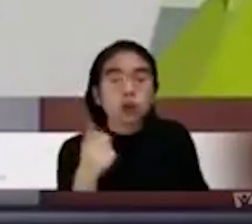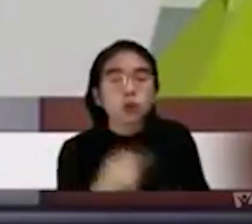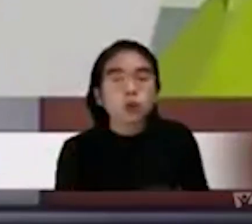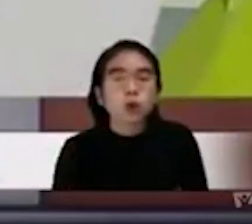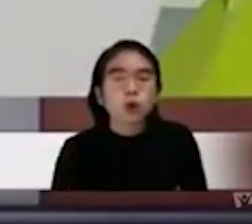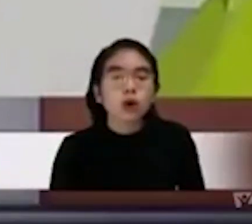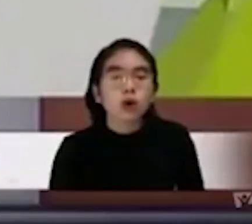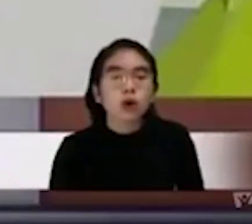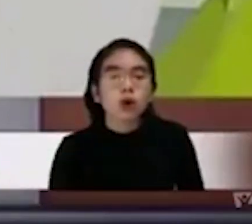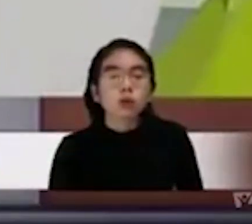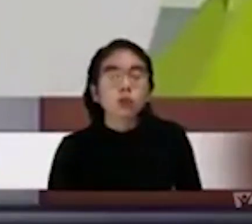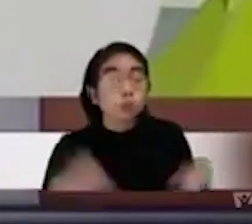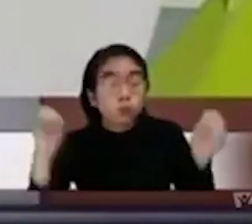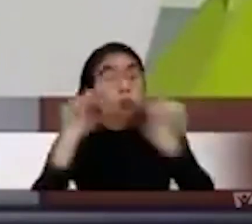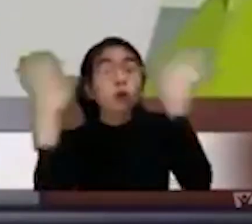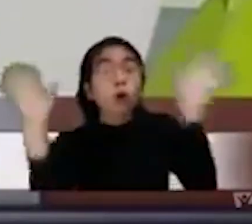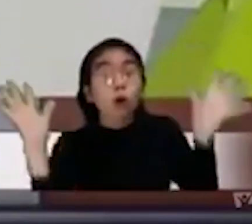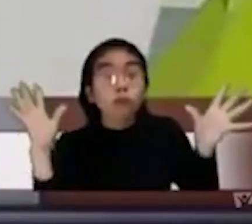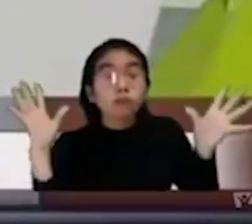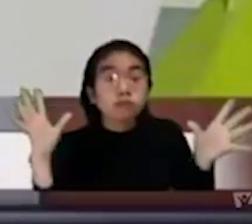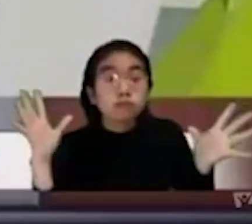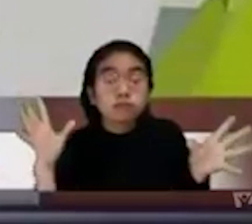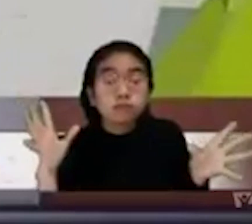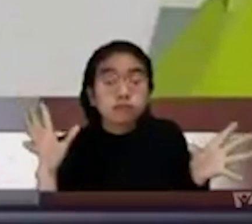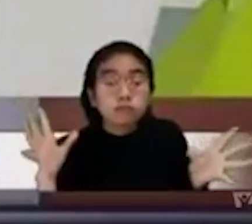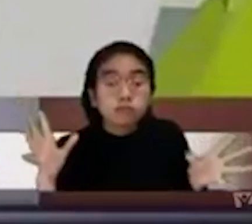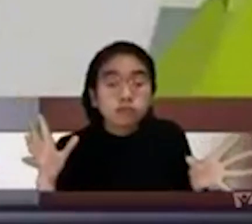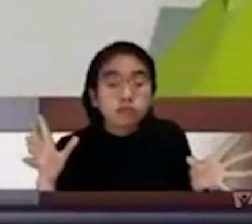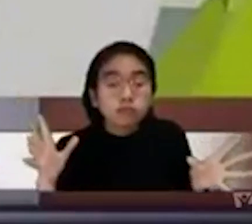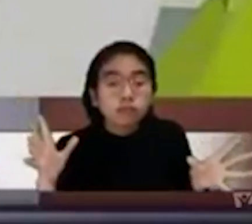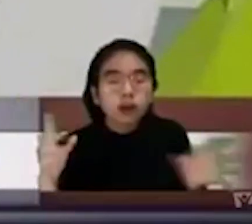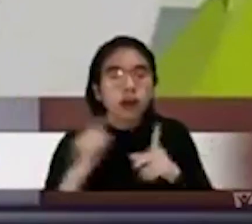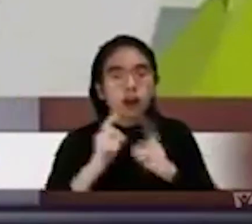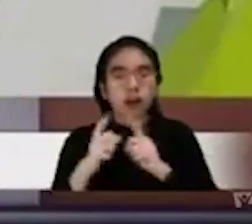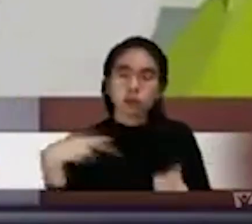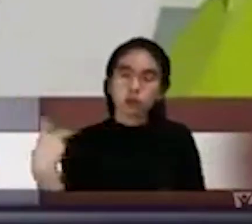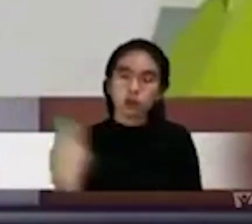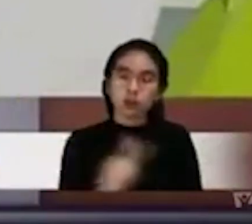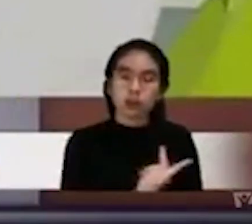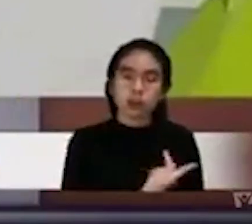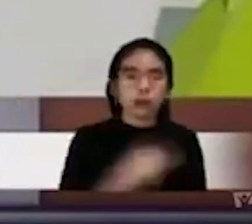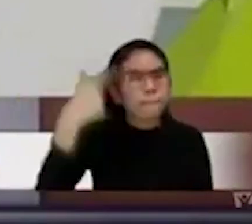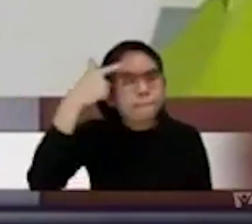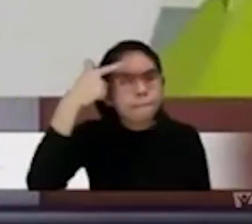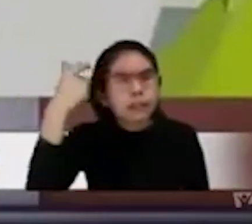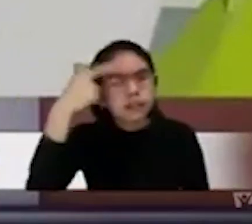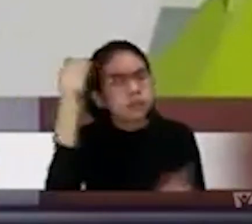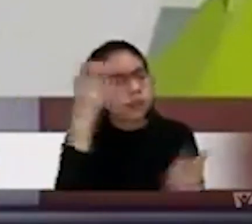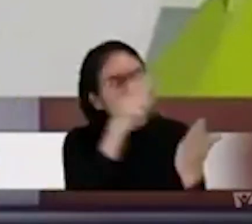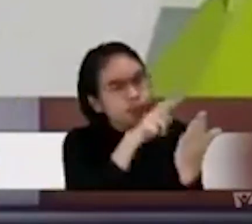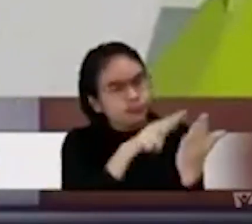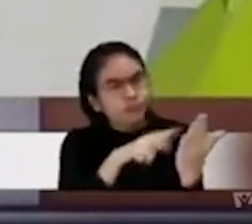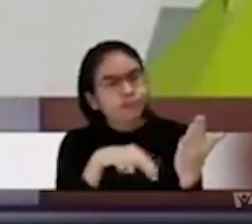cahayanya terang. Kalau kita belajar membaca, itu tidak akan ngantuk. Tapi kalau cahaya itu redup-redup sambil